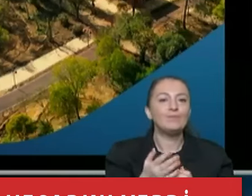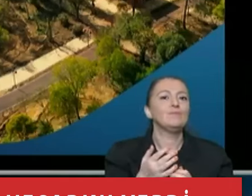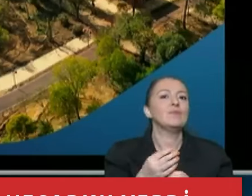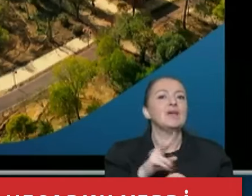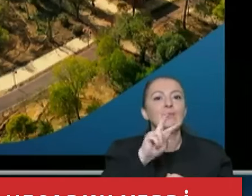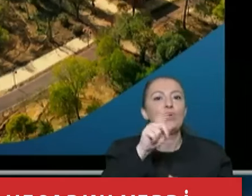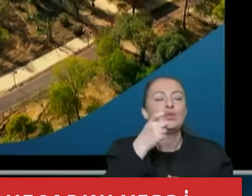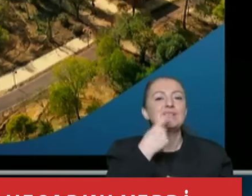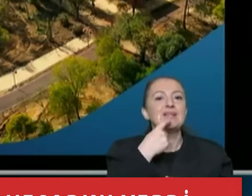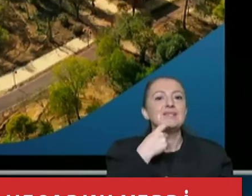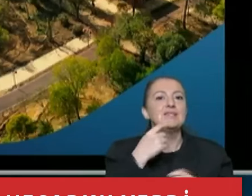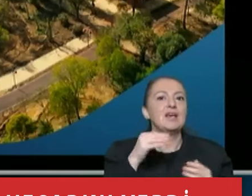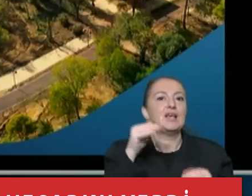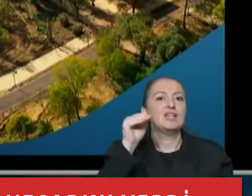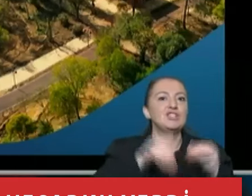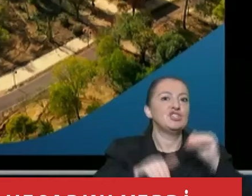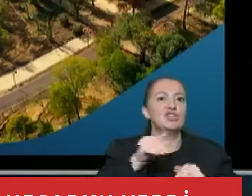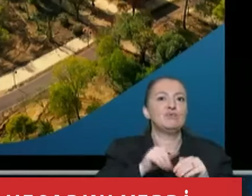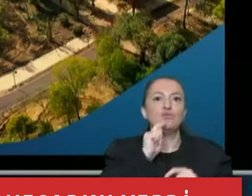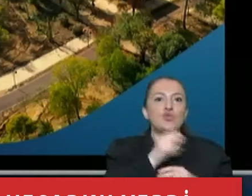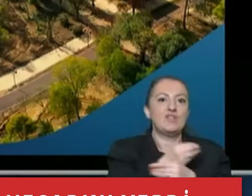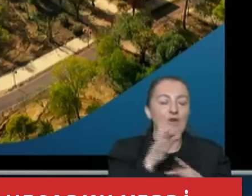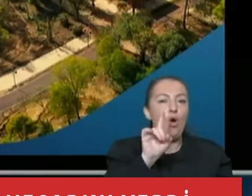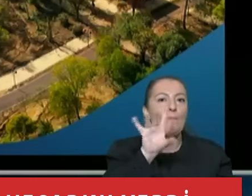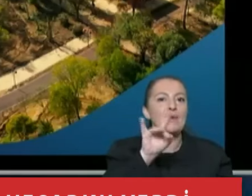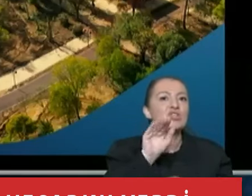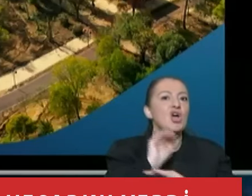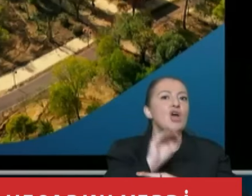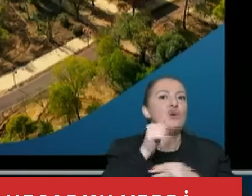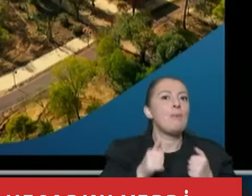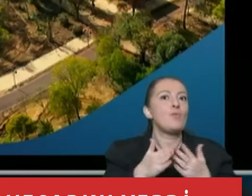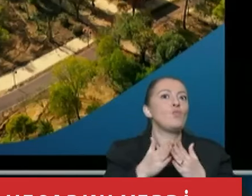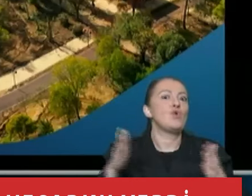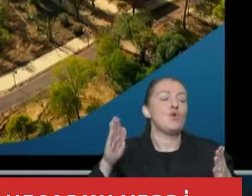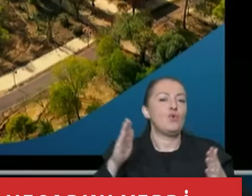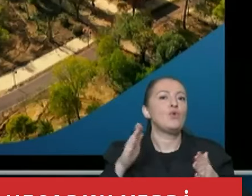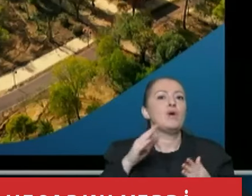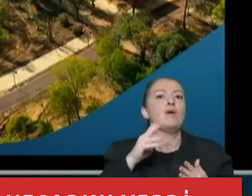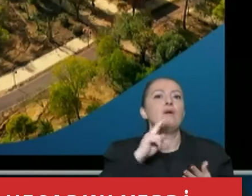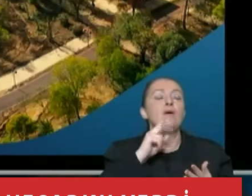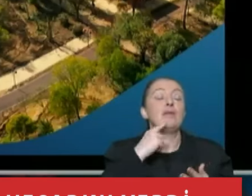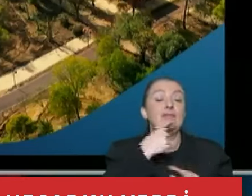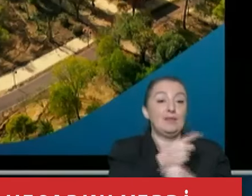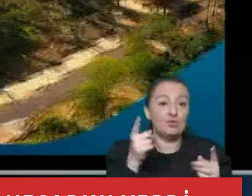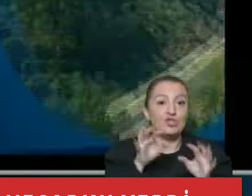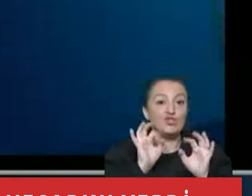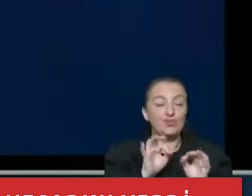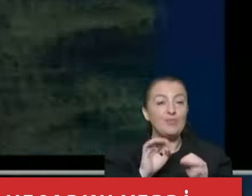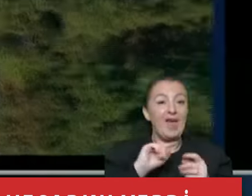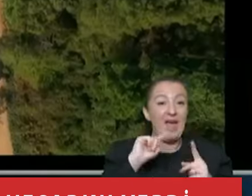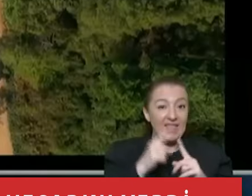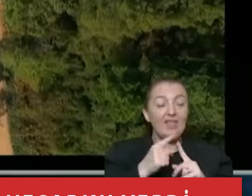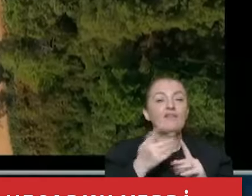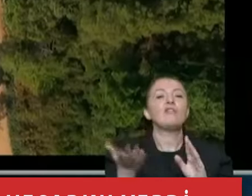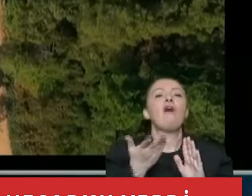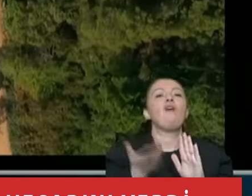seçim vaadimiz olan 15 yaşam Vadisi ilan etmiştik hedefimizi aşarak yaşam Vadisi sayısını 21'e